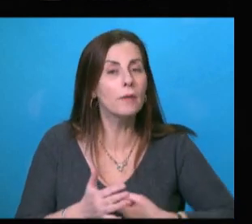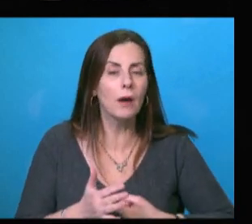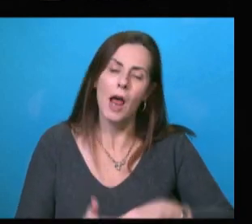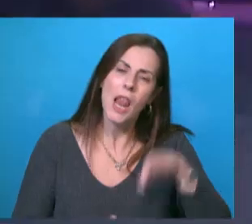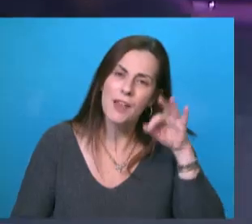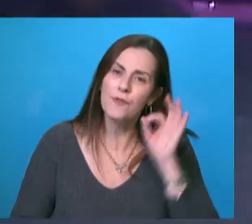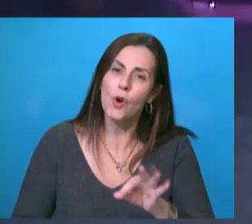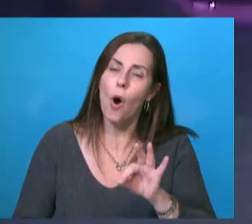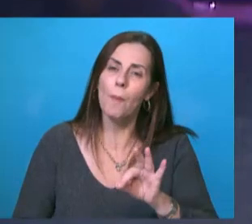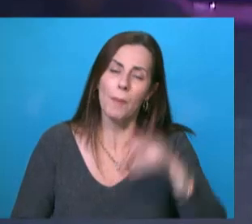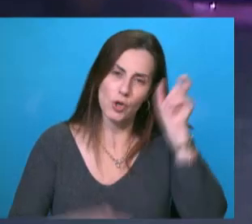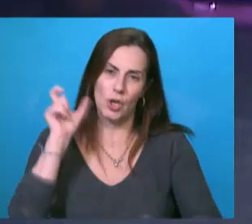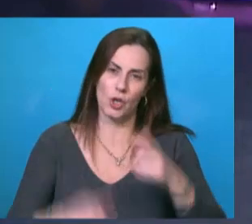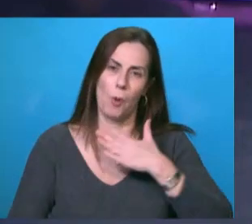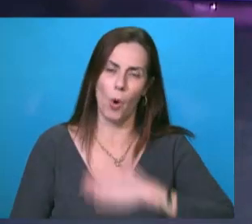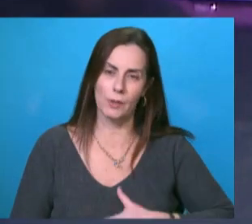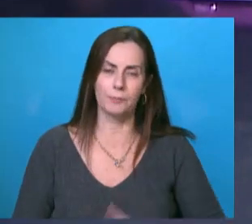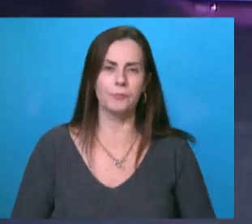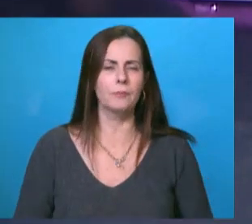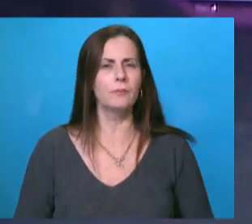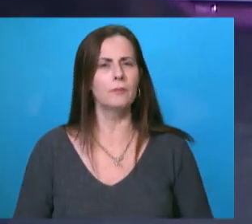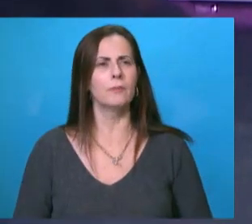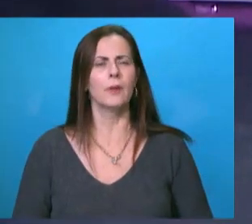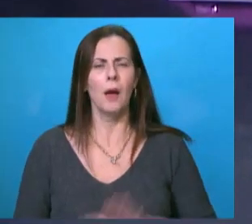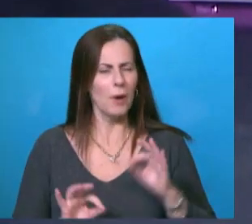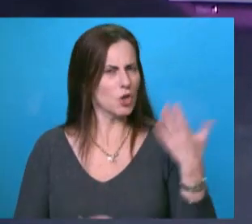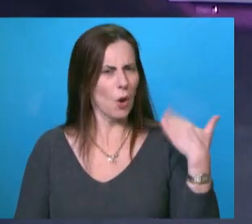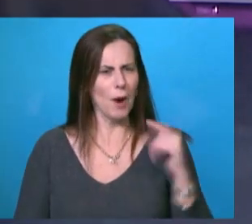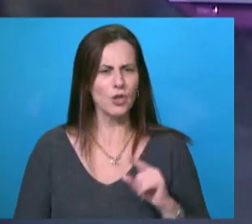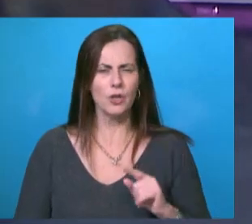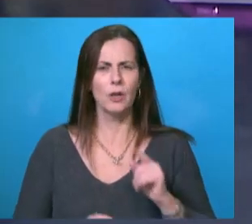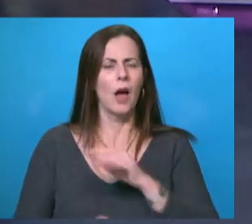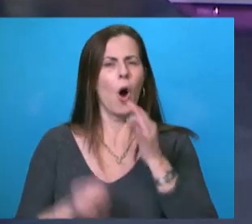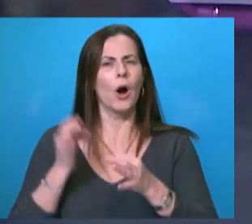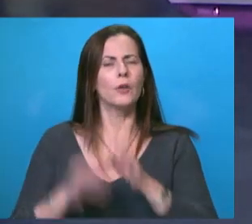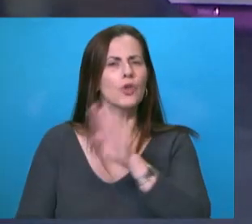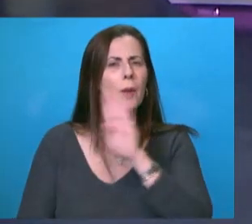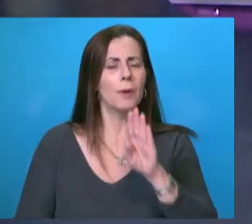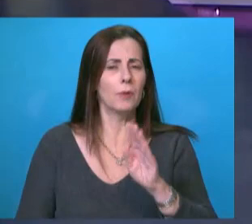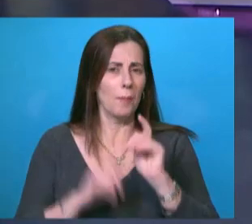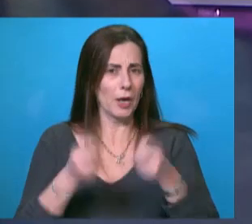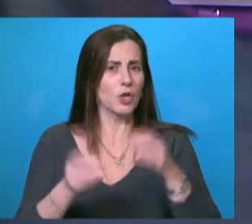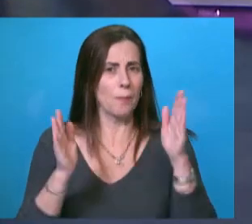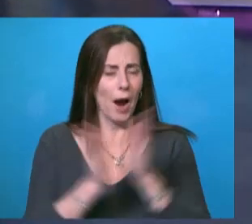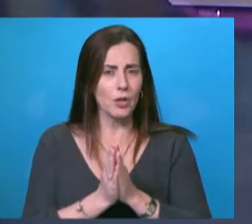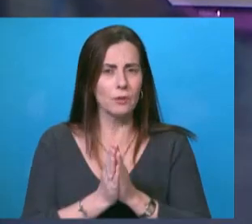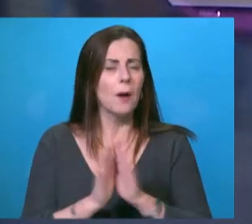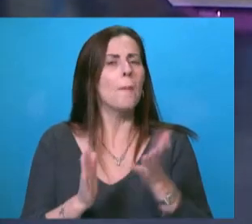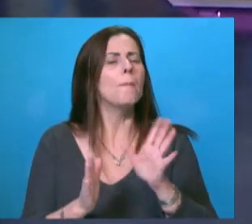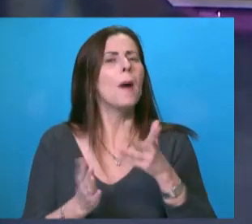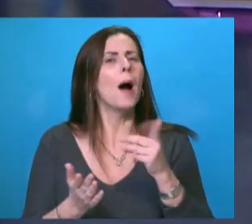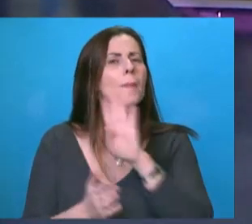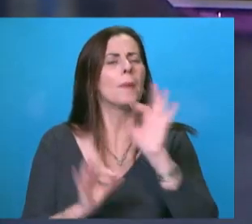ברצון העם. עכשיו, ממש לא מזמן מגישים עורכי הדין של נתניהו את הבקשה שלו. מה יש שם? מה הוא מבקש